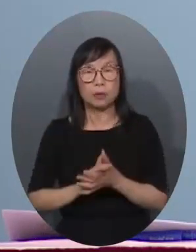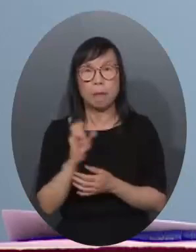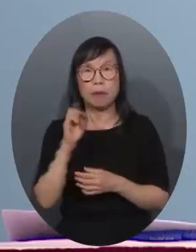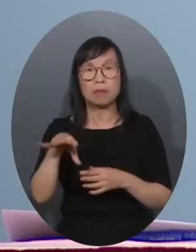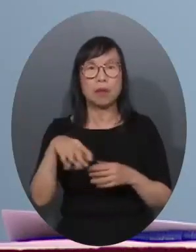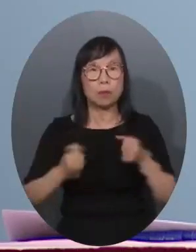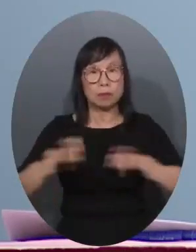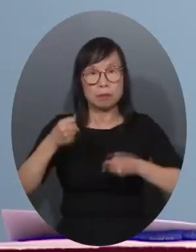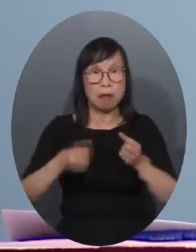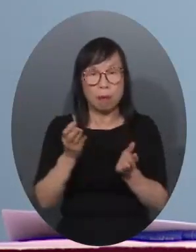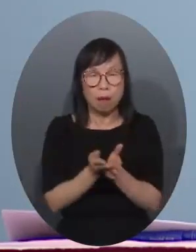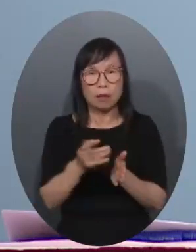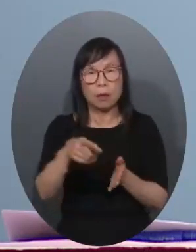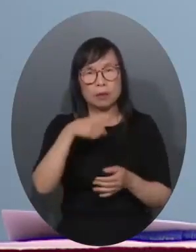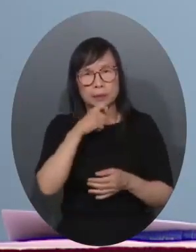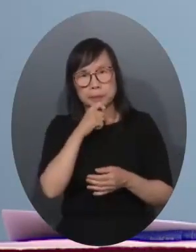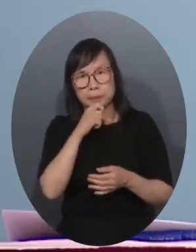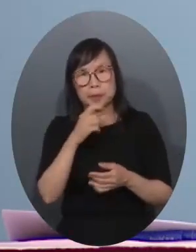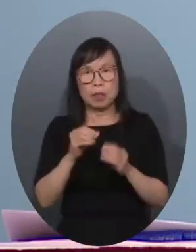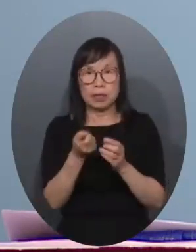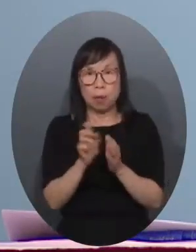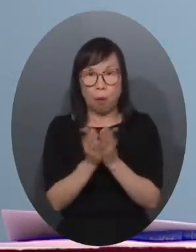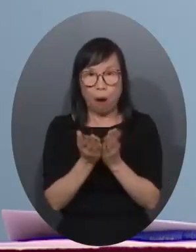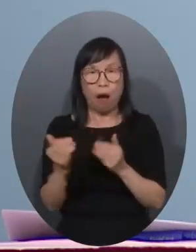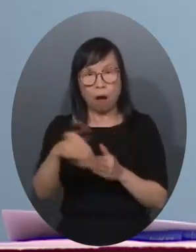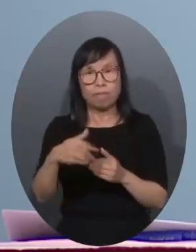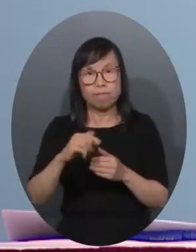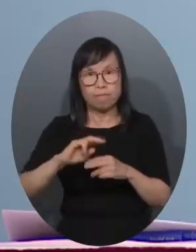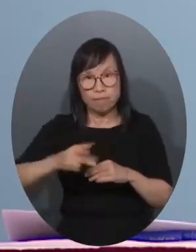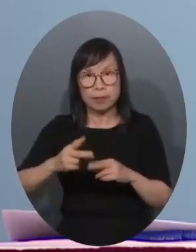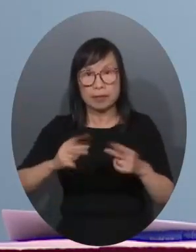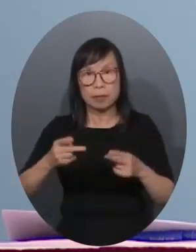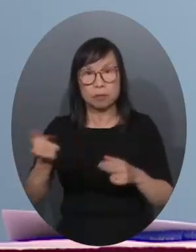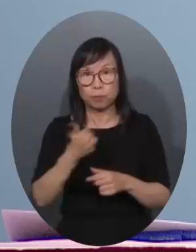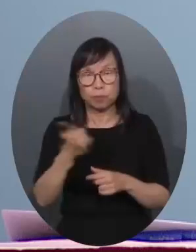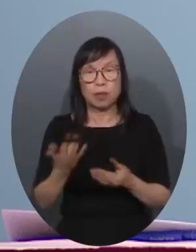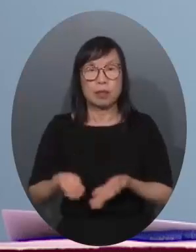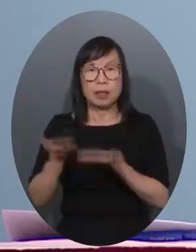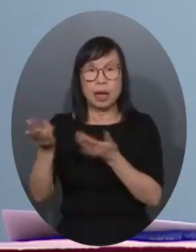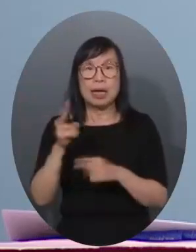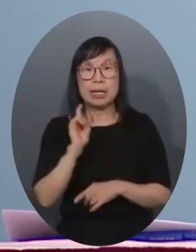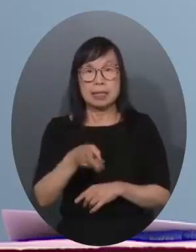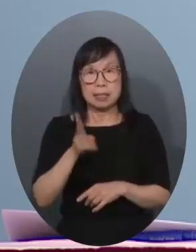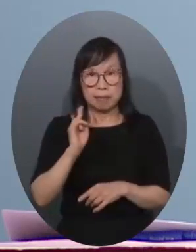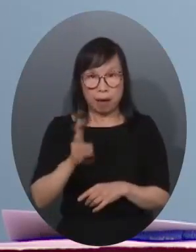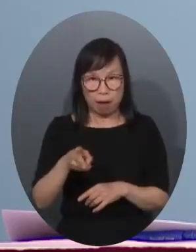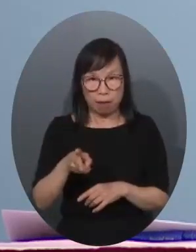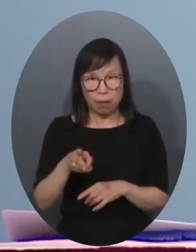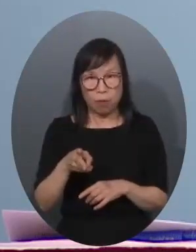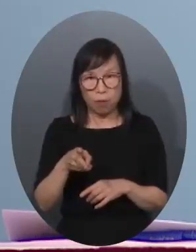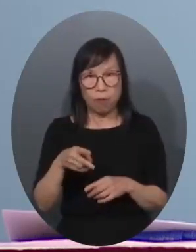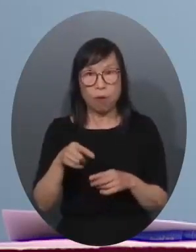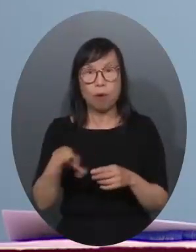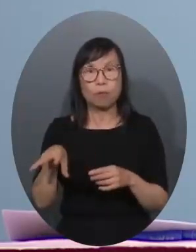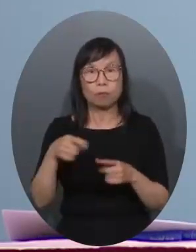嘅問題咧，當小豪灣呢個項目發展完成咗之後咧，我哋係會提供到有200個公